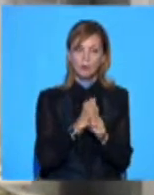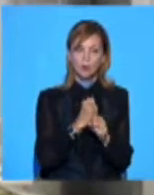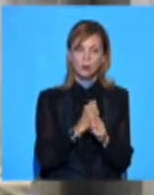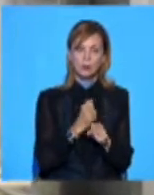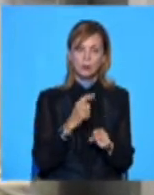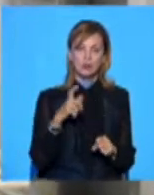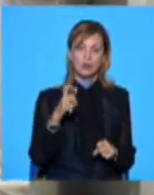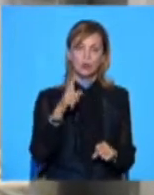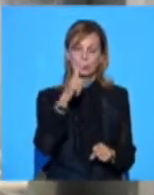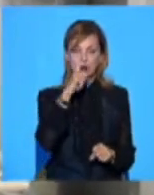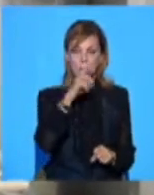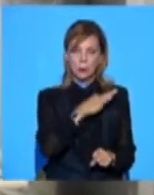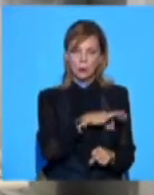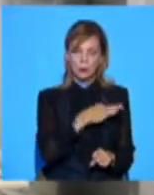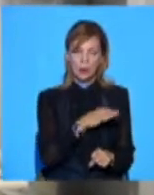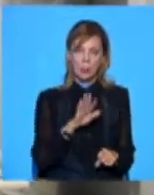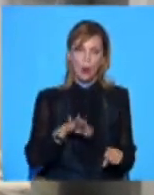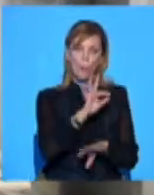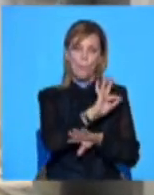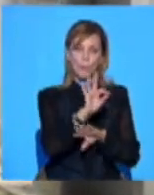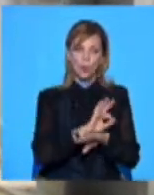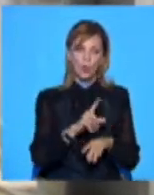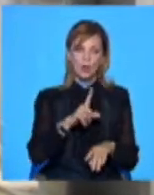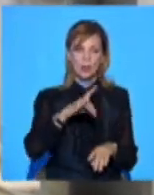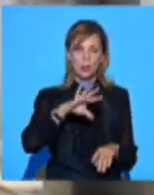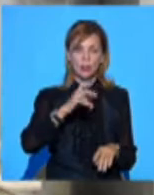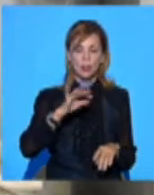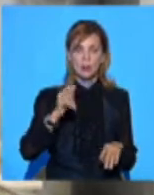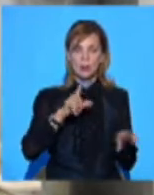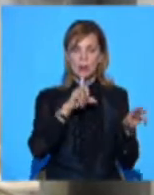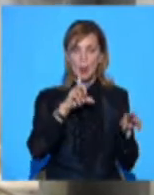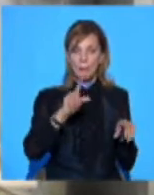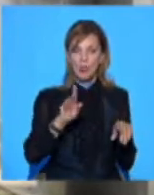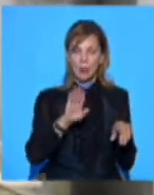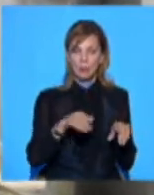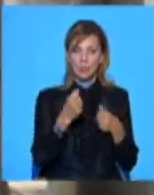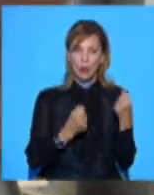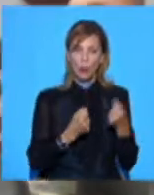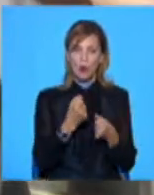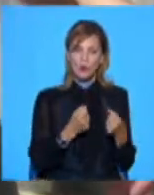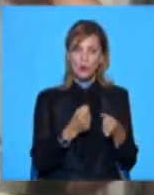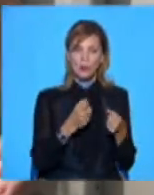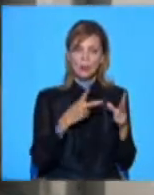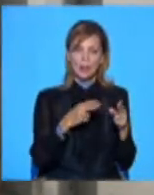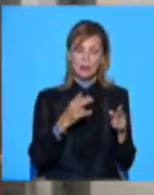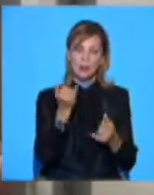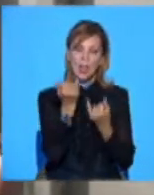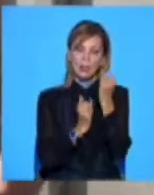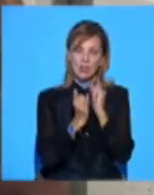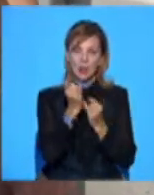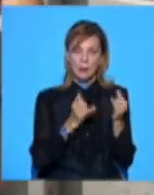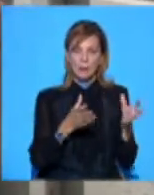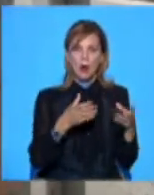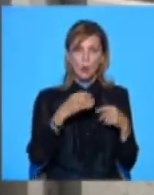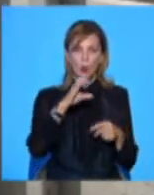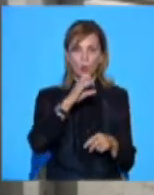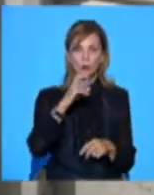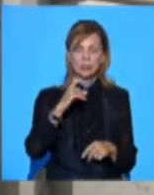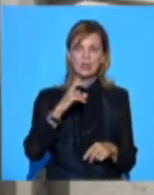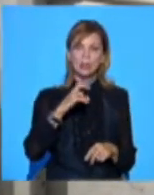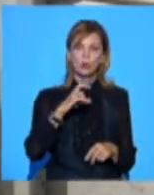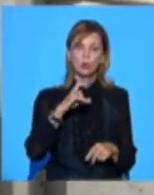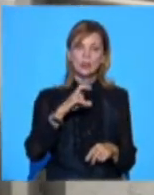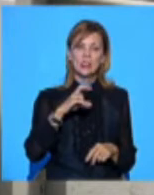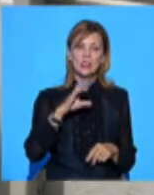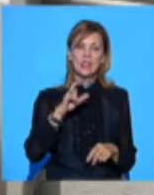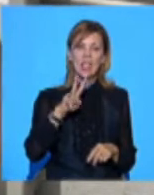un student în cadrul unui proiect de licență. Practic s-a plecat de la o mașinuță de tăiat iarba, de unde a luat cutia de viteze, la care studentul